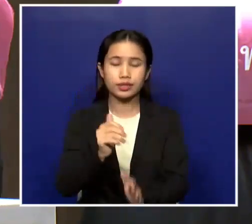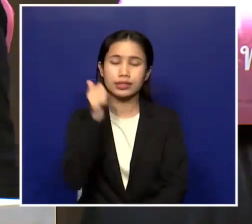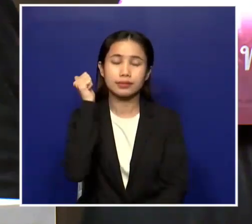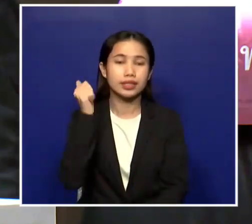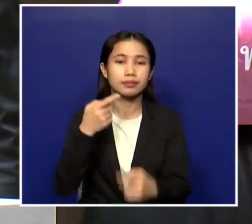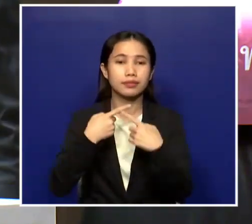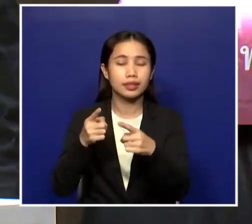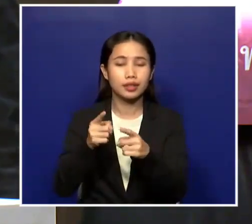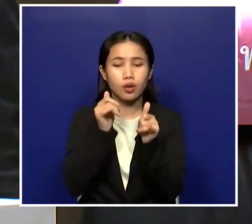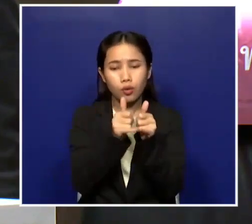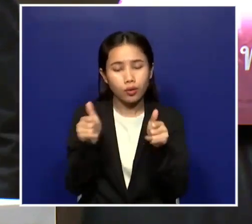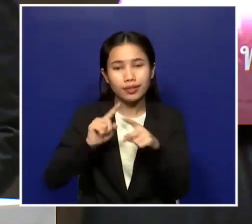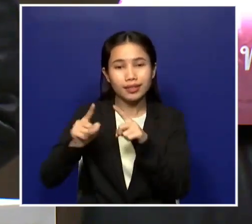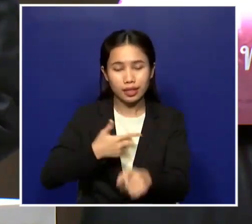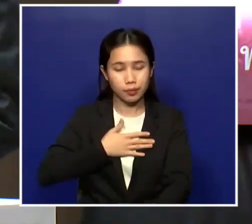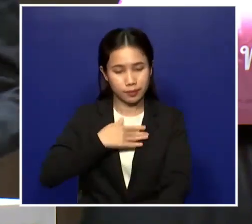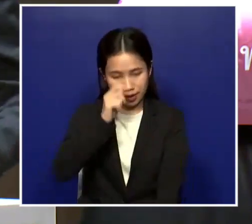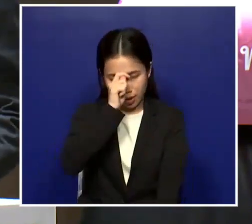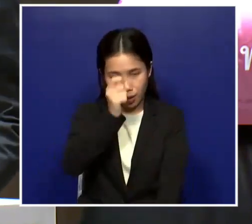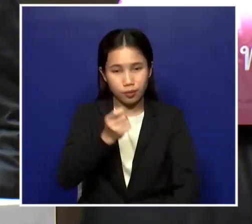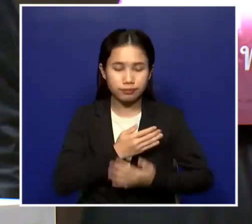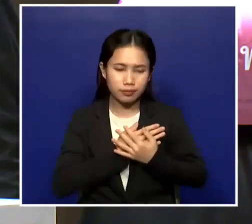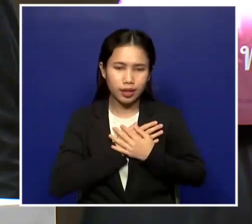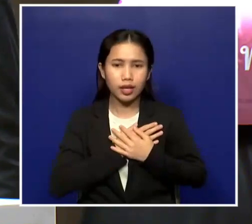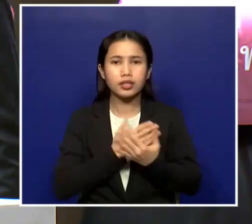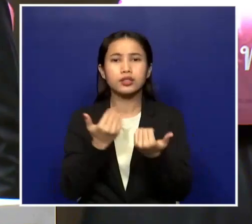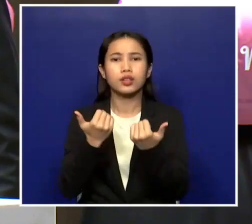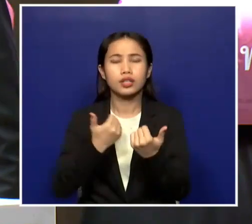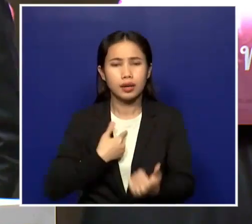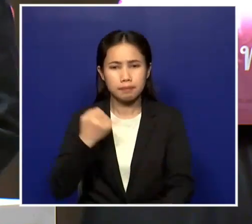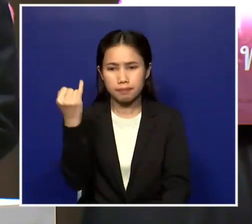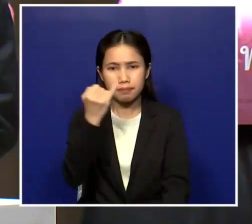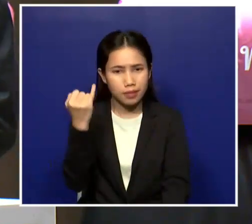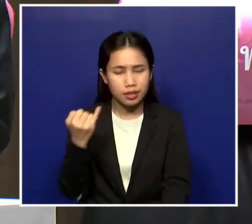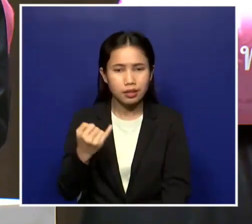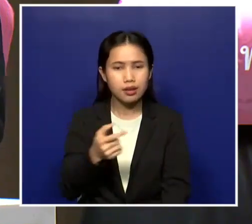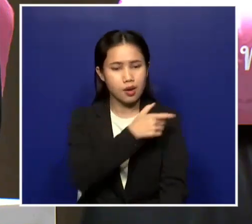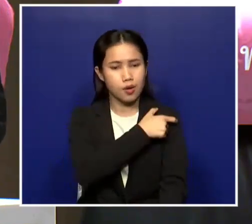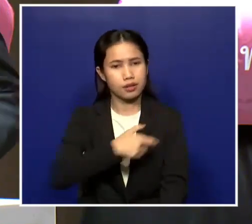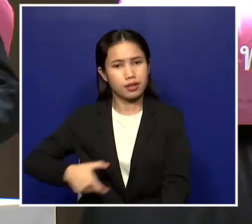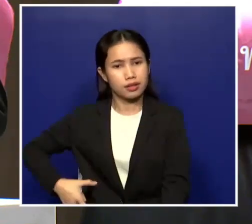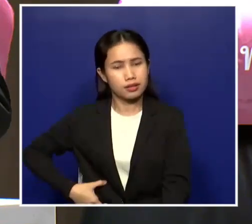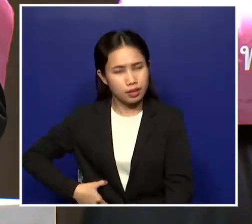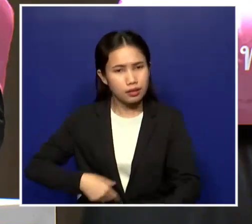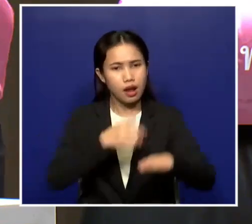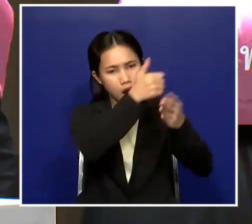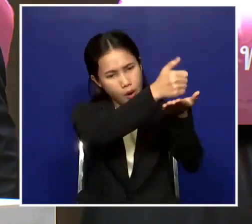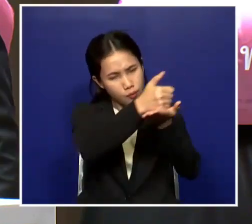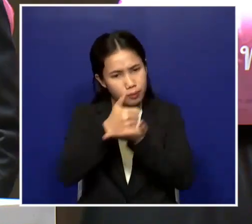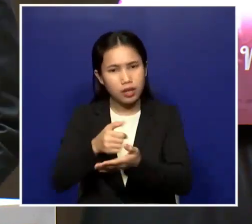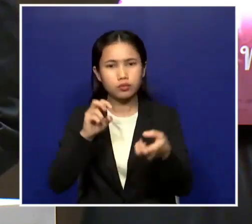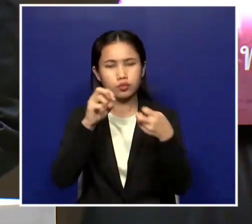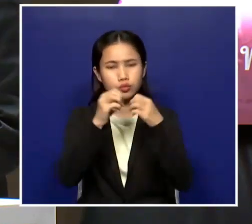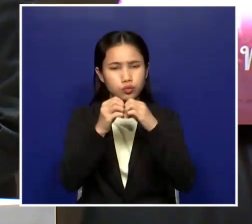ยพูดเป็นเสียงเดียวกันหมดไม่ดีเลยครับที่จะไปดึงให้ท่านสถาบันเนี่ยลงมามีความขัดแย้งกับประชา